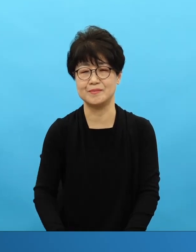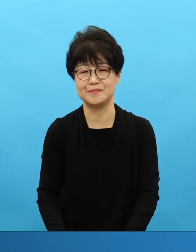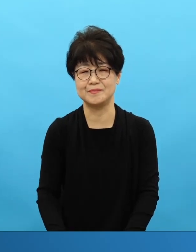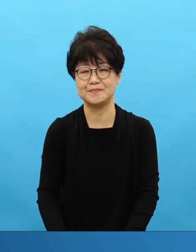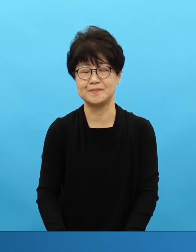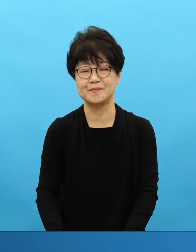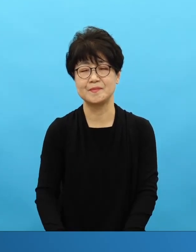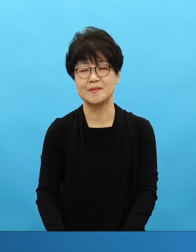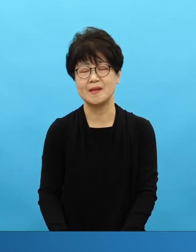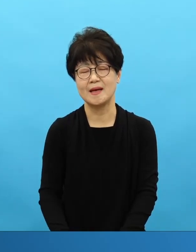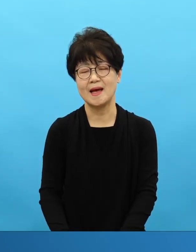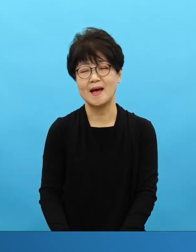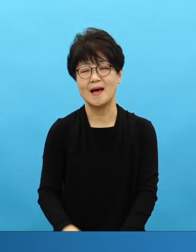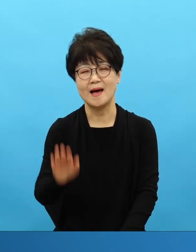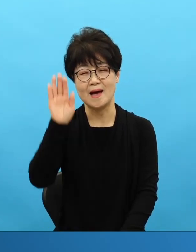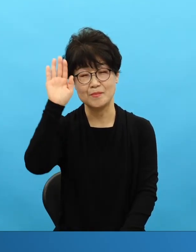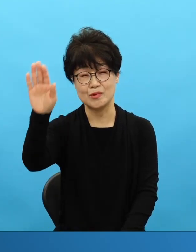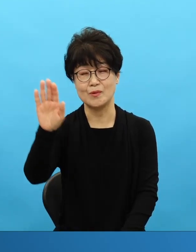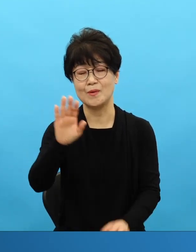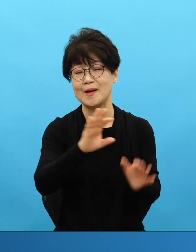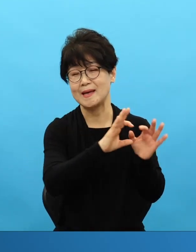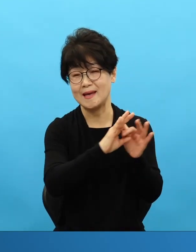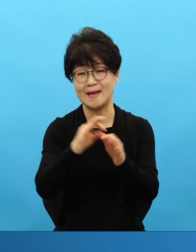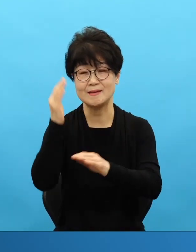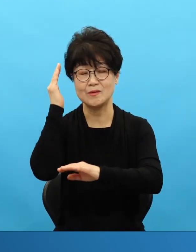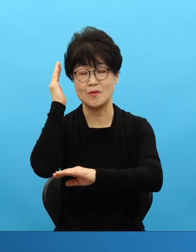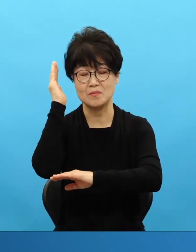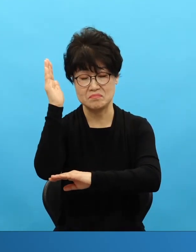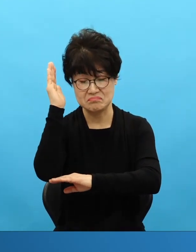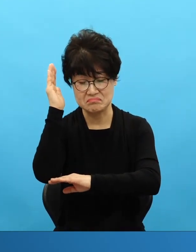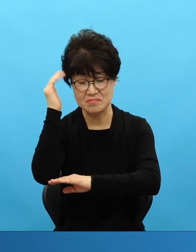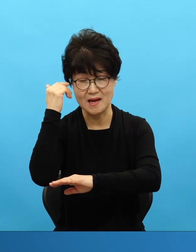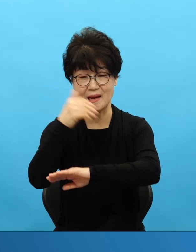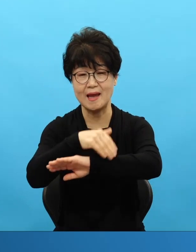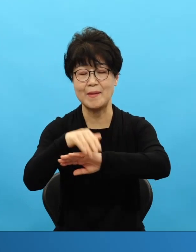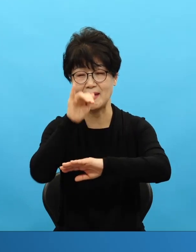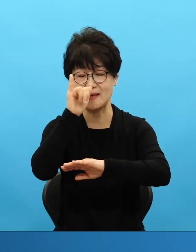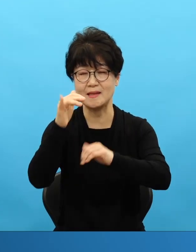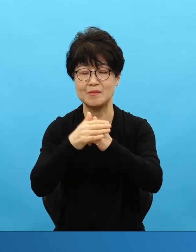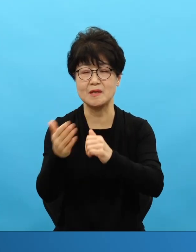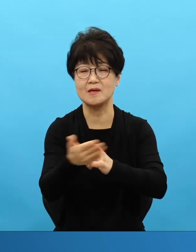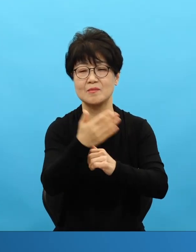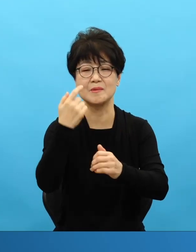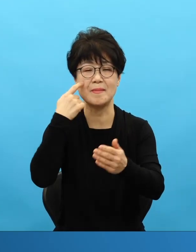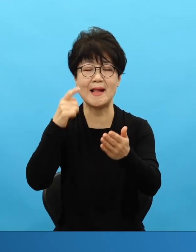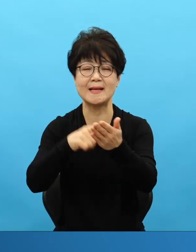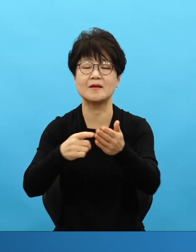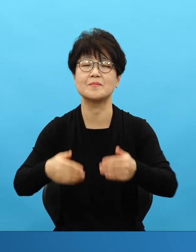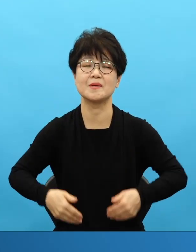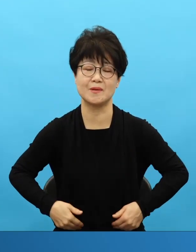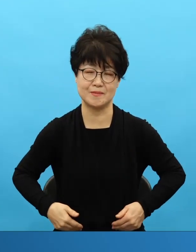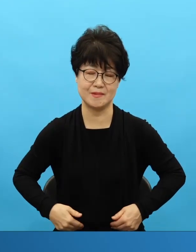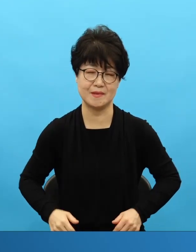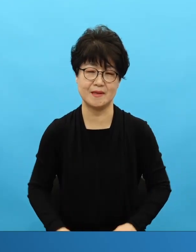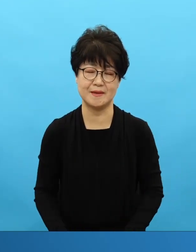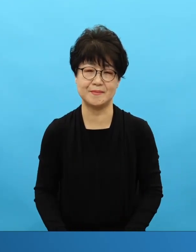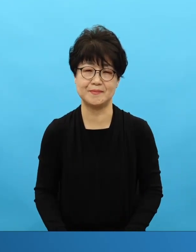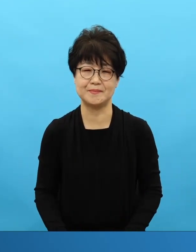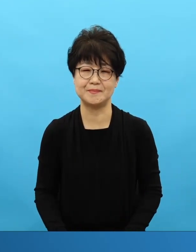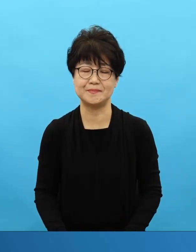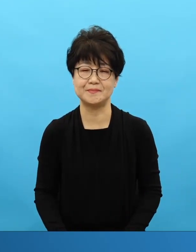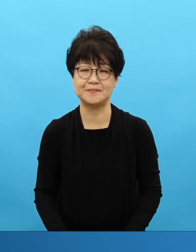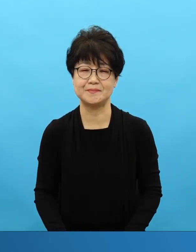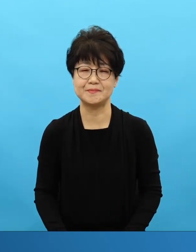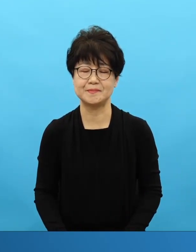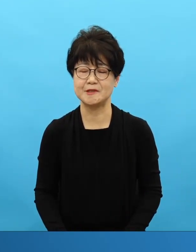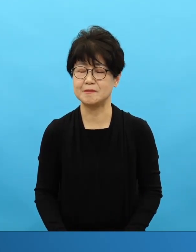찾아내야 돼요. 일곱 개로 보이지만 그냥 하나입니다. 기도가 뭐냐는 겁니다. And I will continue to emphasize this. You must discover for yourself. It seems like seven things.